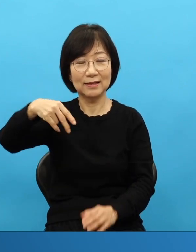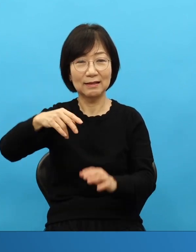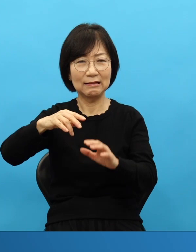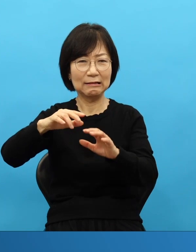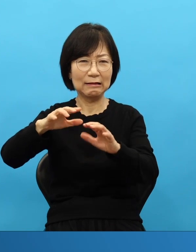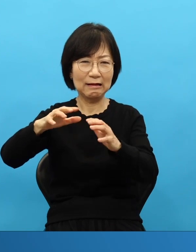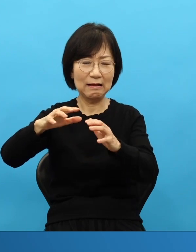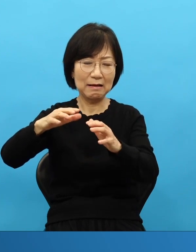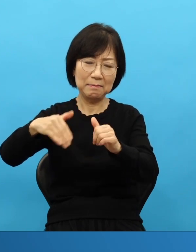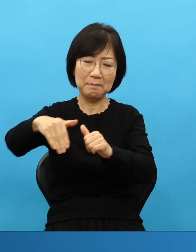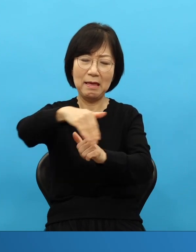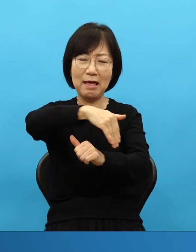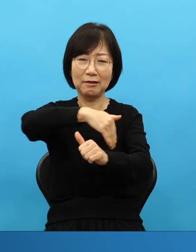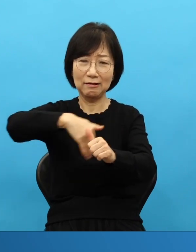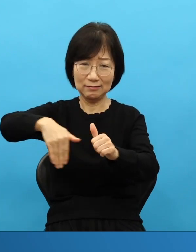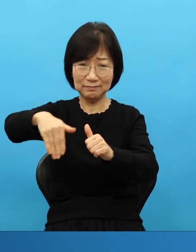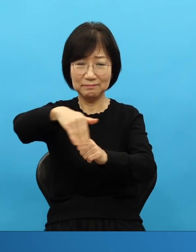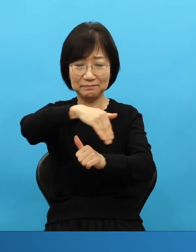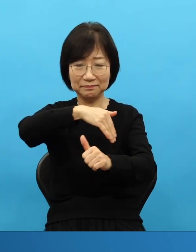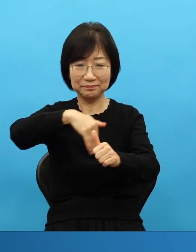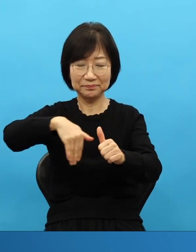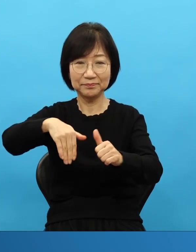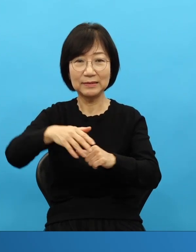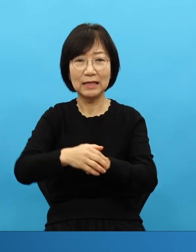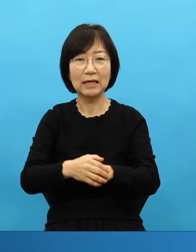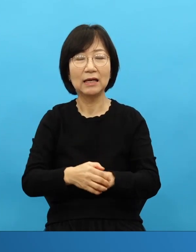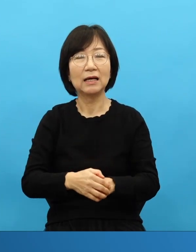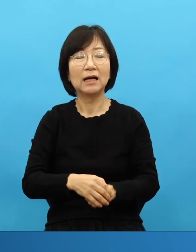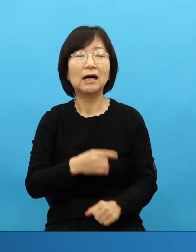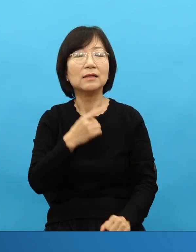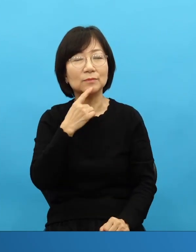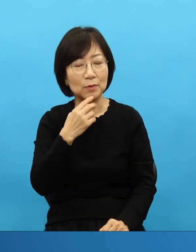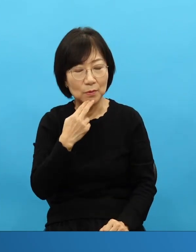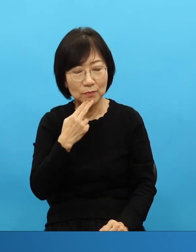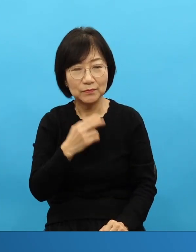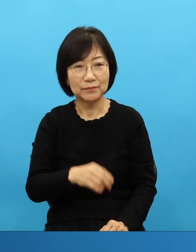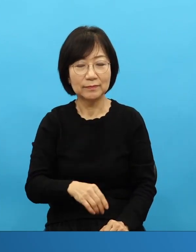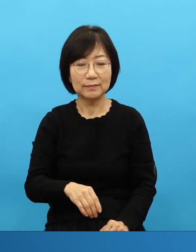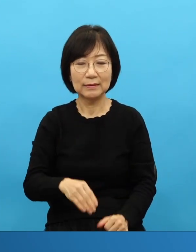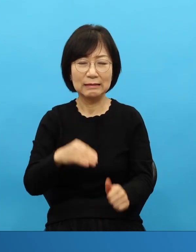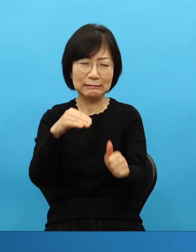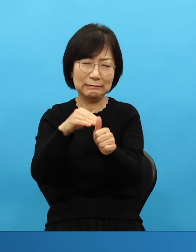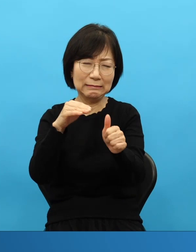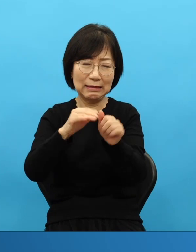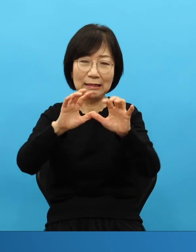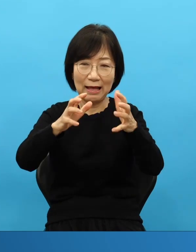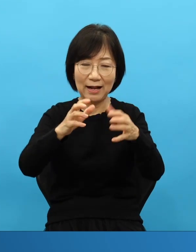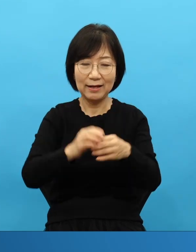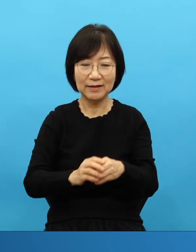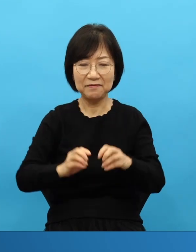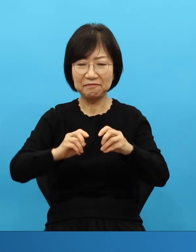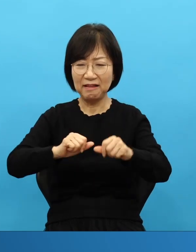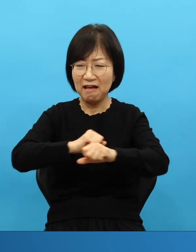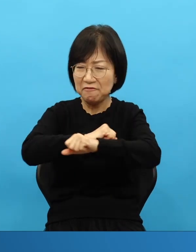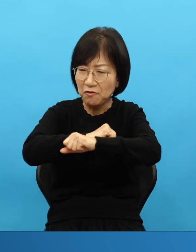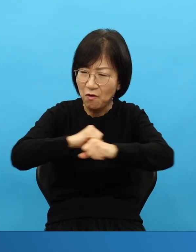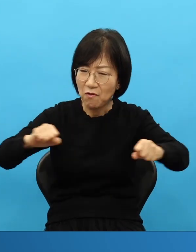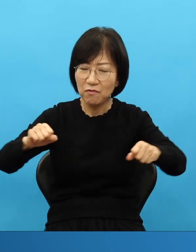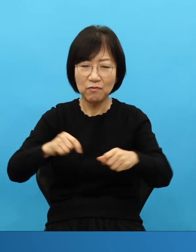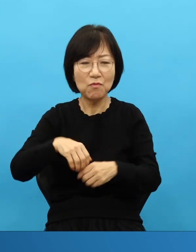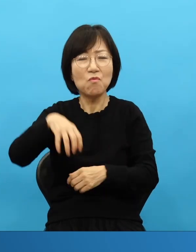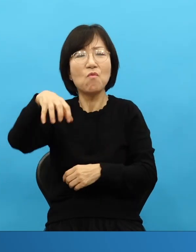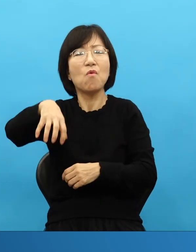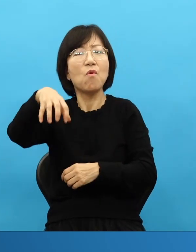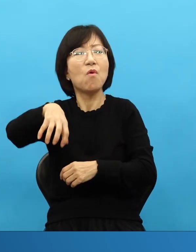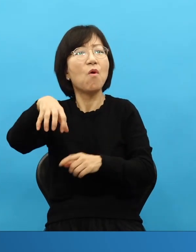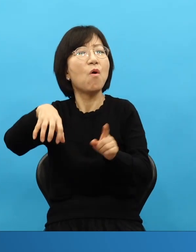물론 블레셋의 나라는 어떤 위치에 있다, 땅 크기가 얼마다 이런 공부 필요하죠. Of course, in what location is